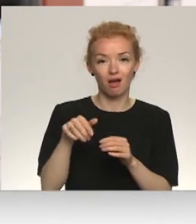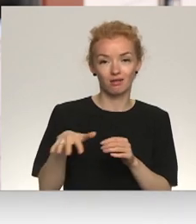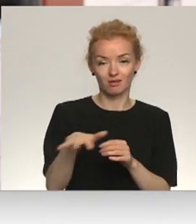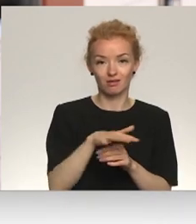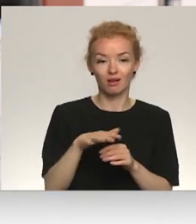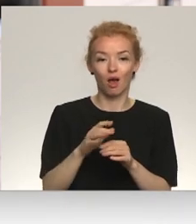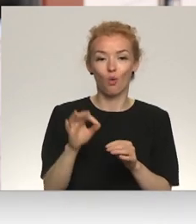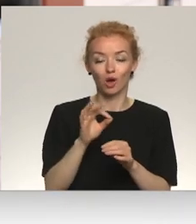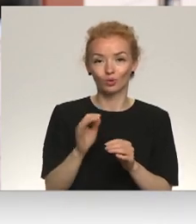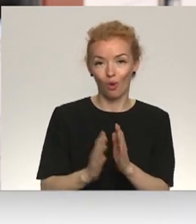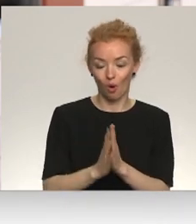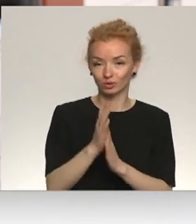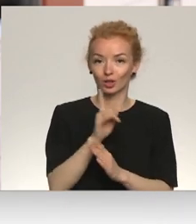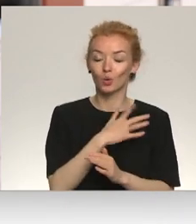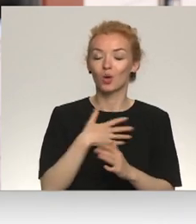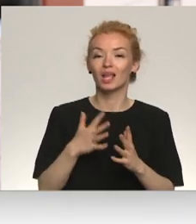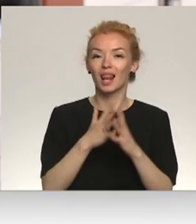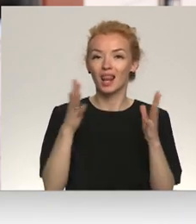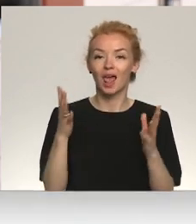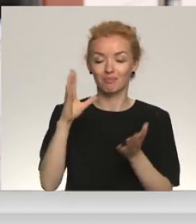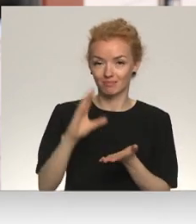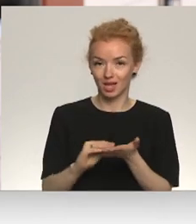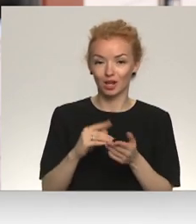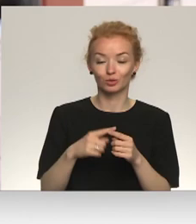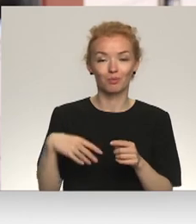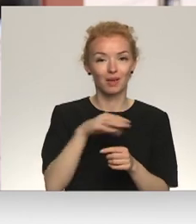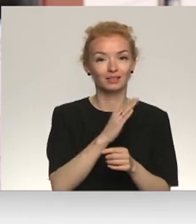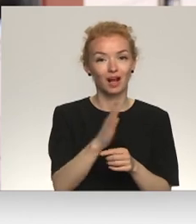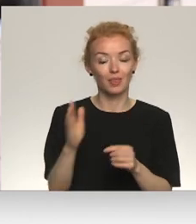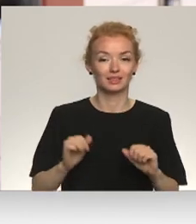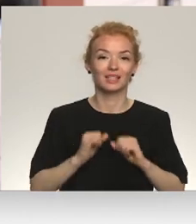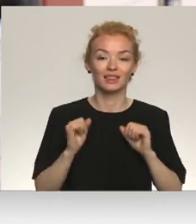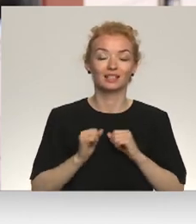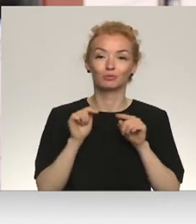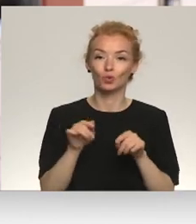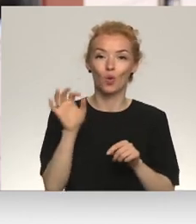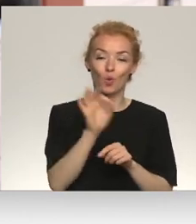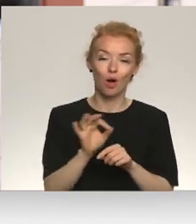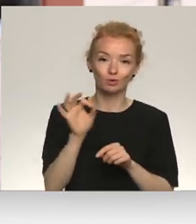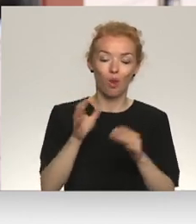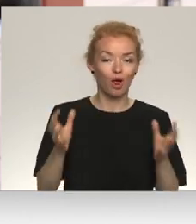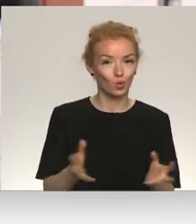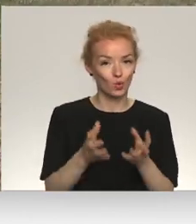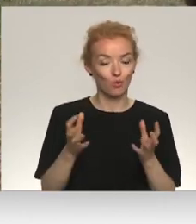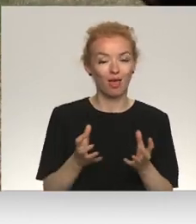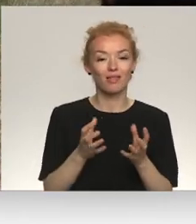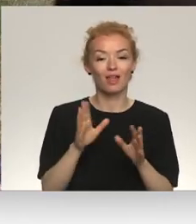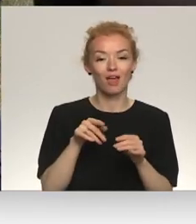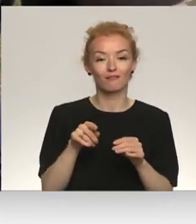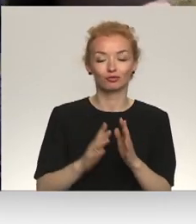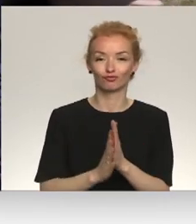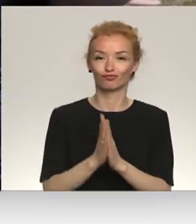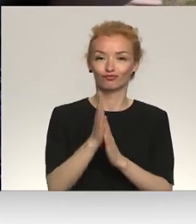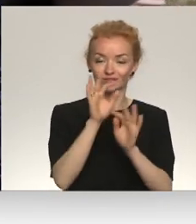liels izaicinājums. Un es domāju, ka mēs tik viens centīsimies šo ozolu aprūpēt, lai viņš arī izaugtu